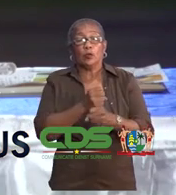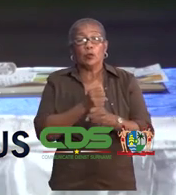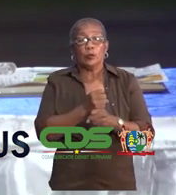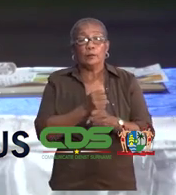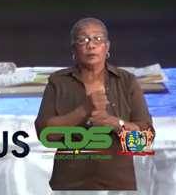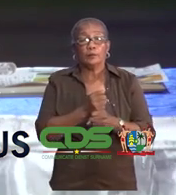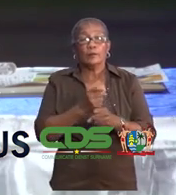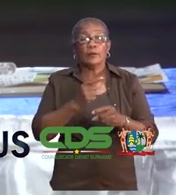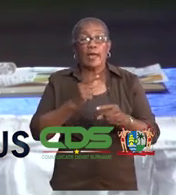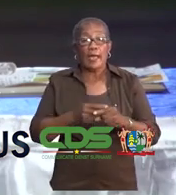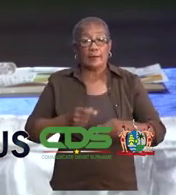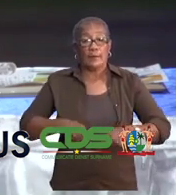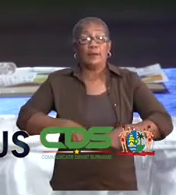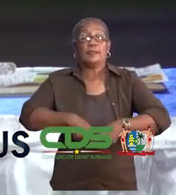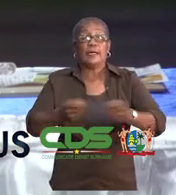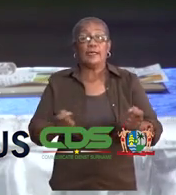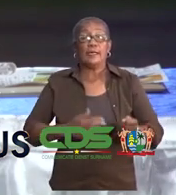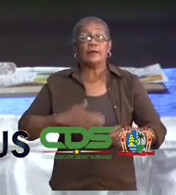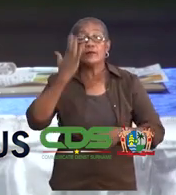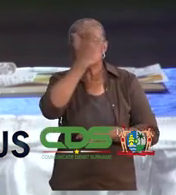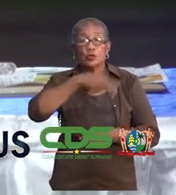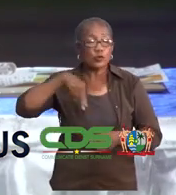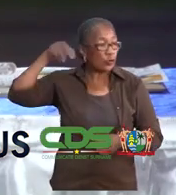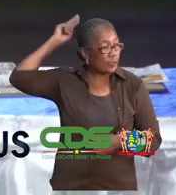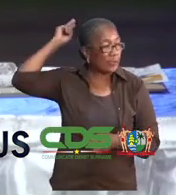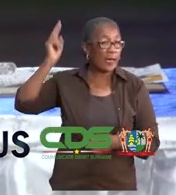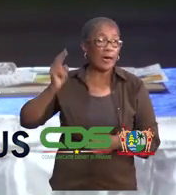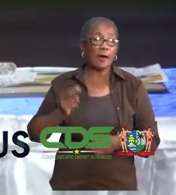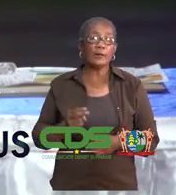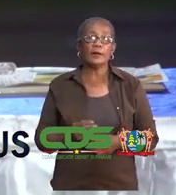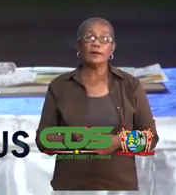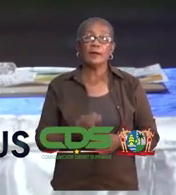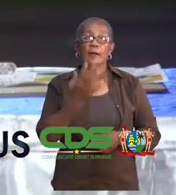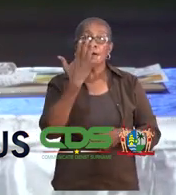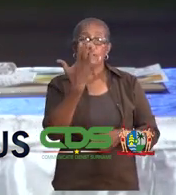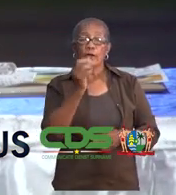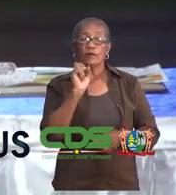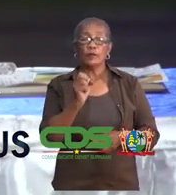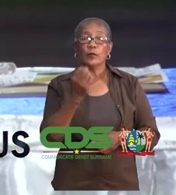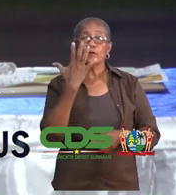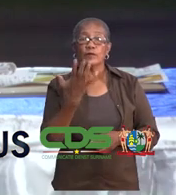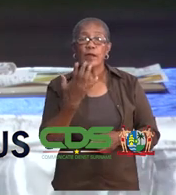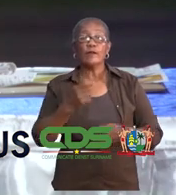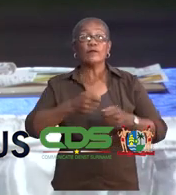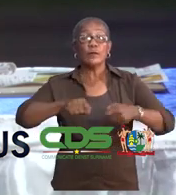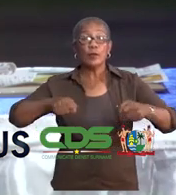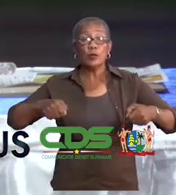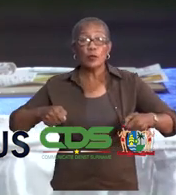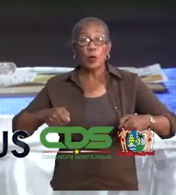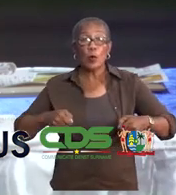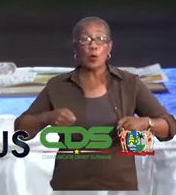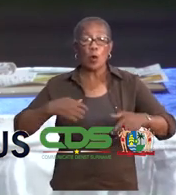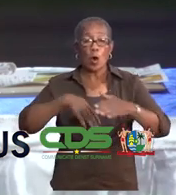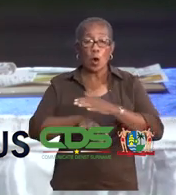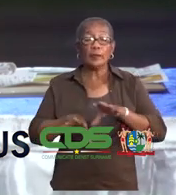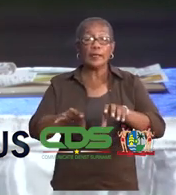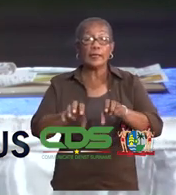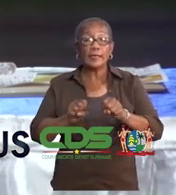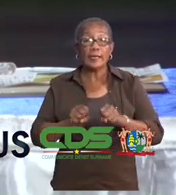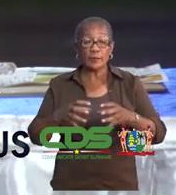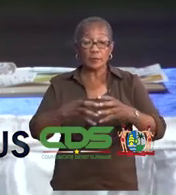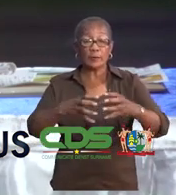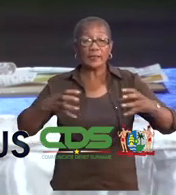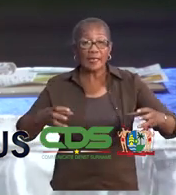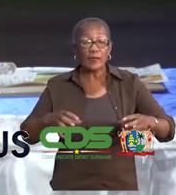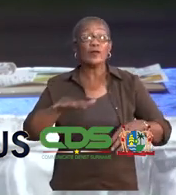Het presenteren van Suriname. Er zullen 5,5 miljoen zakenlieden zijn en bedrijven die daar